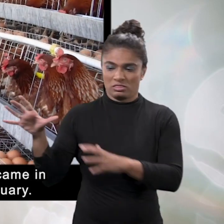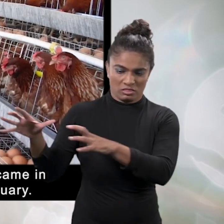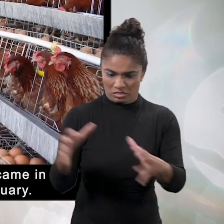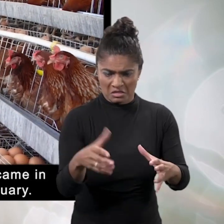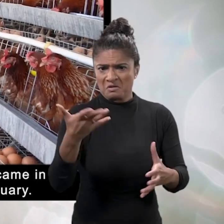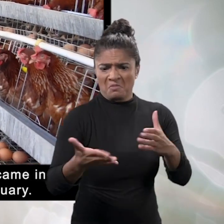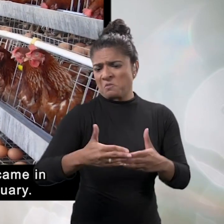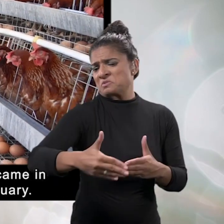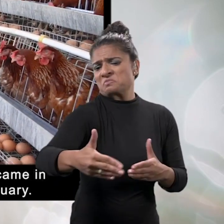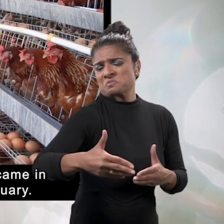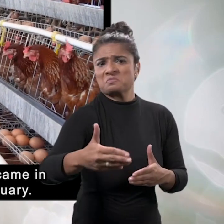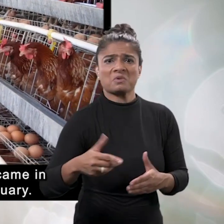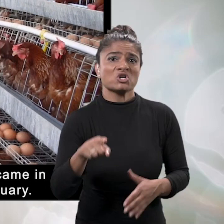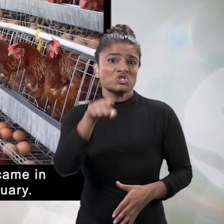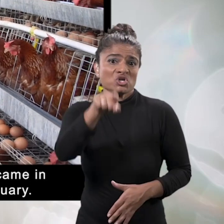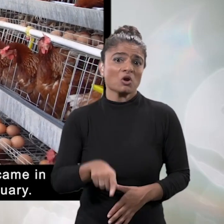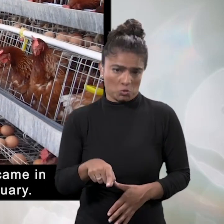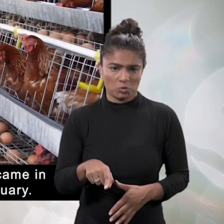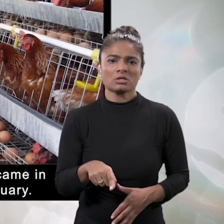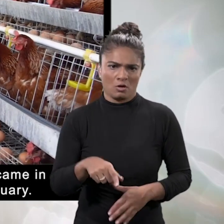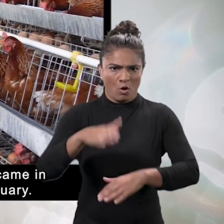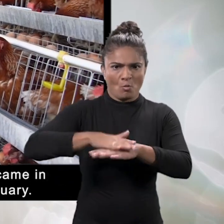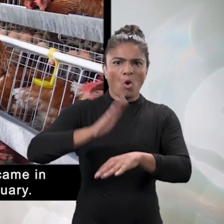ke inkukhu engicabanga ukuthi zona zizoqala kahle